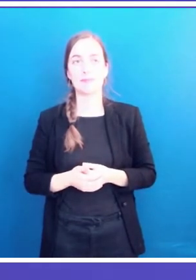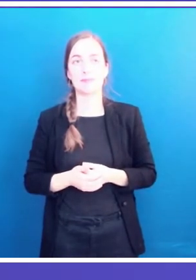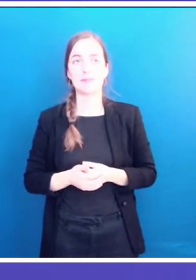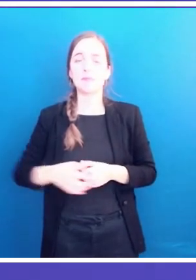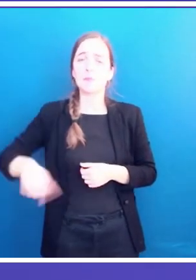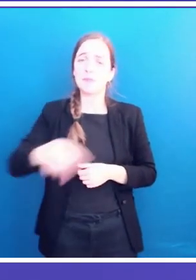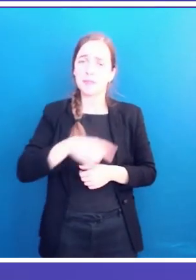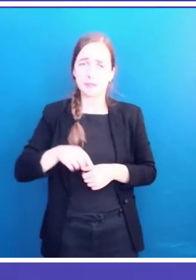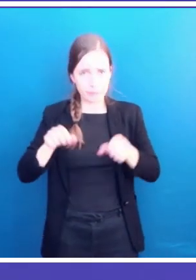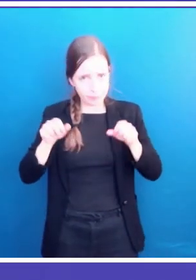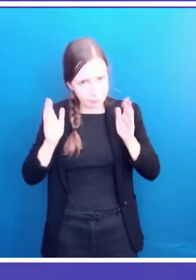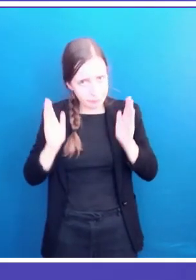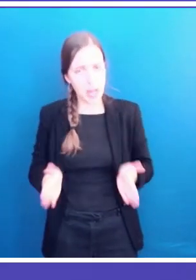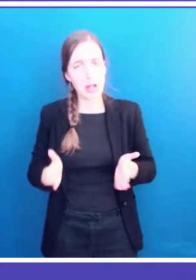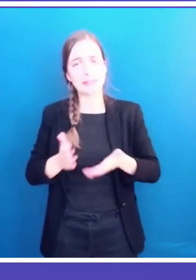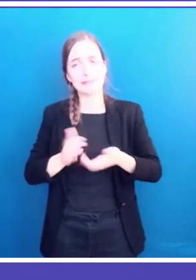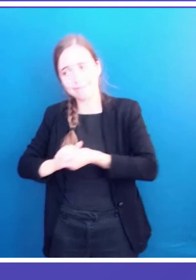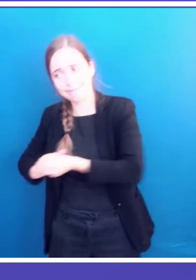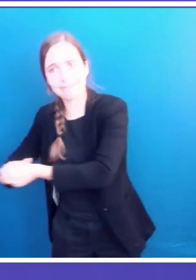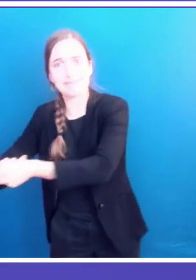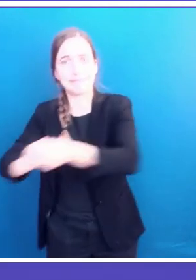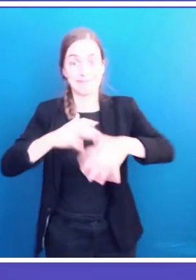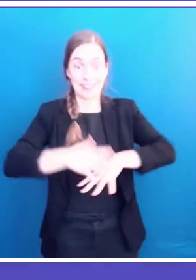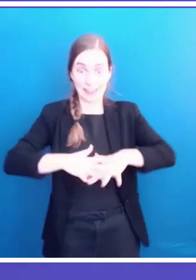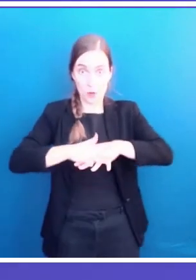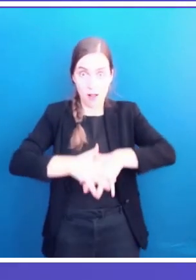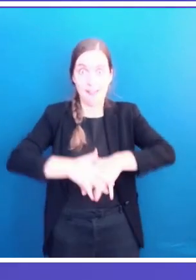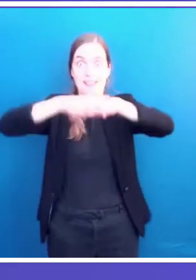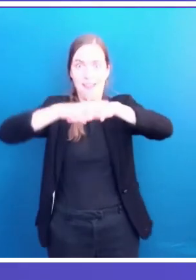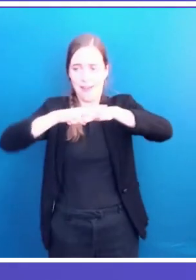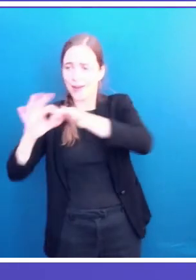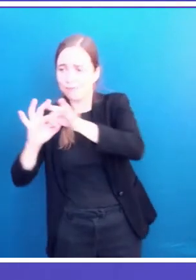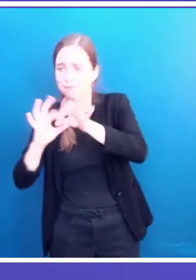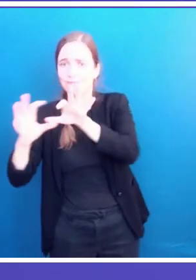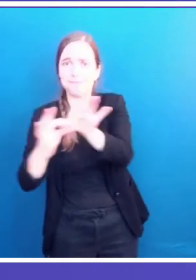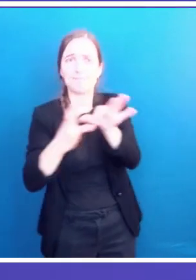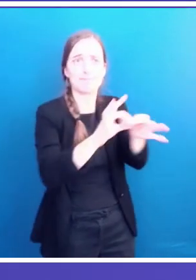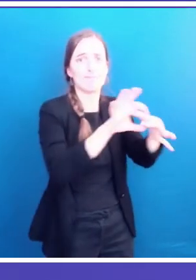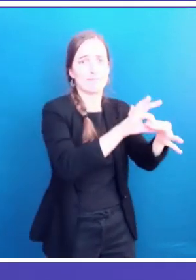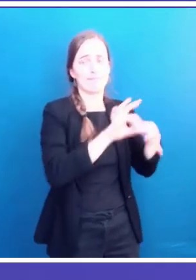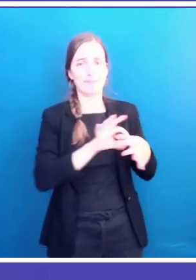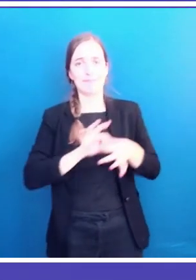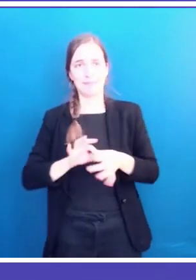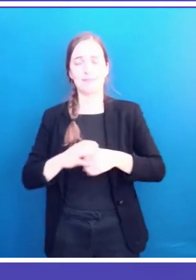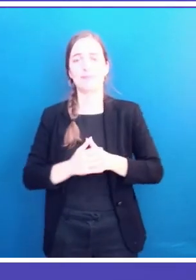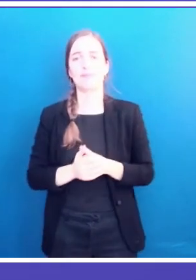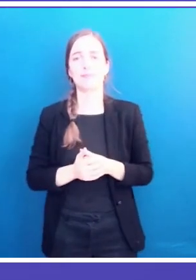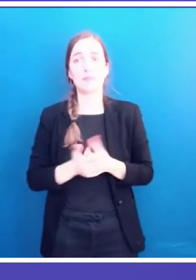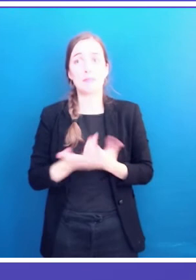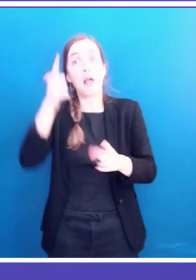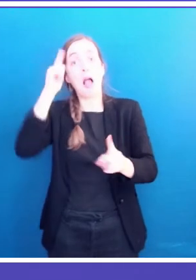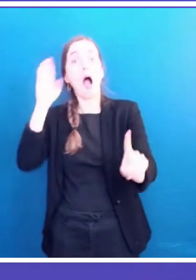من المهم جداً بالفعل أن نقوم بتأمين التعاون